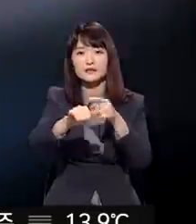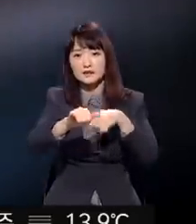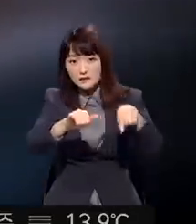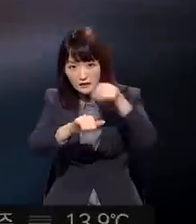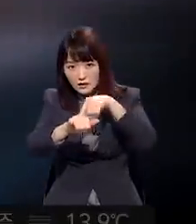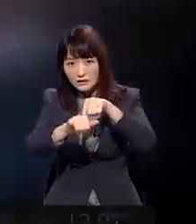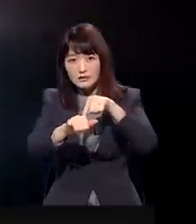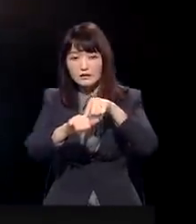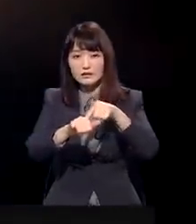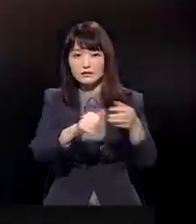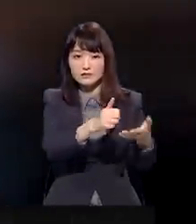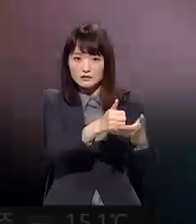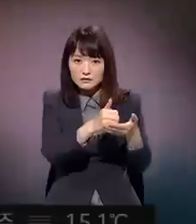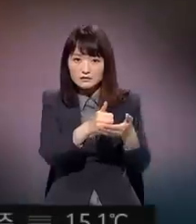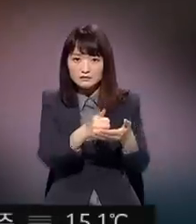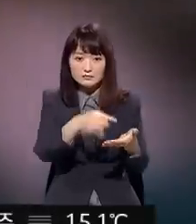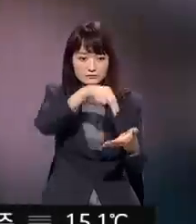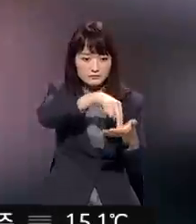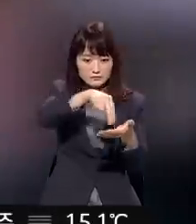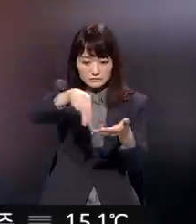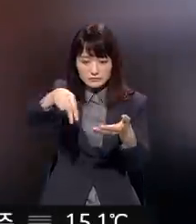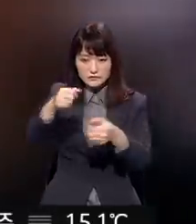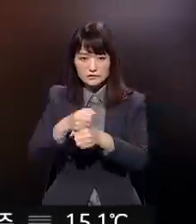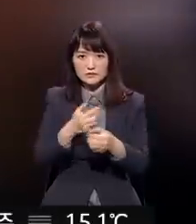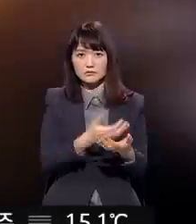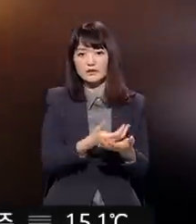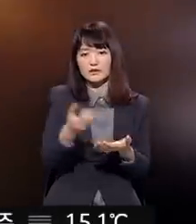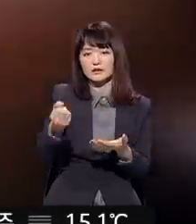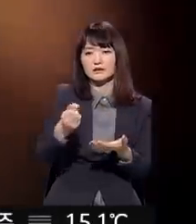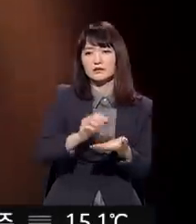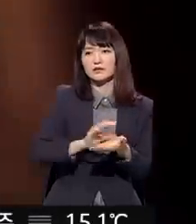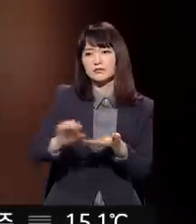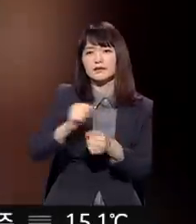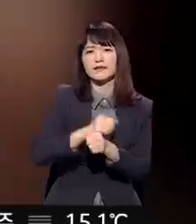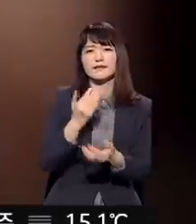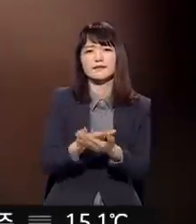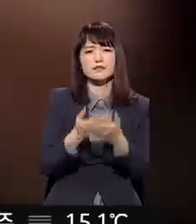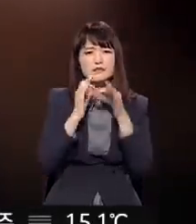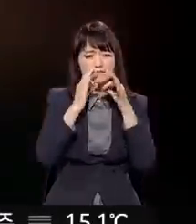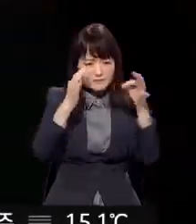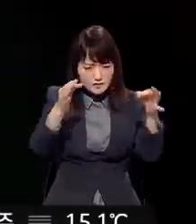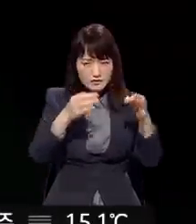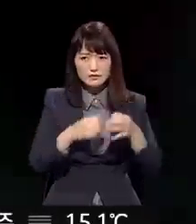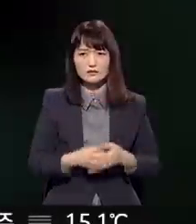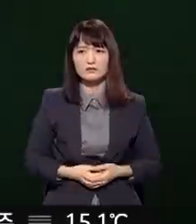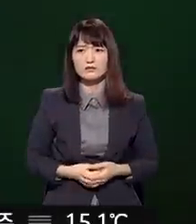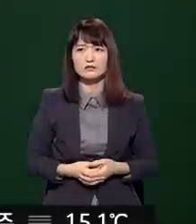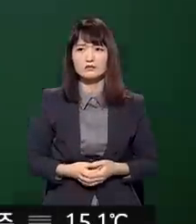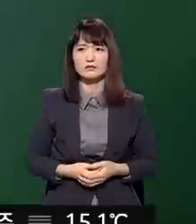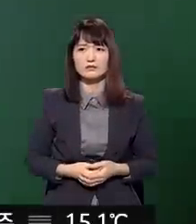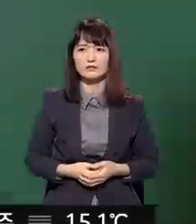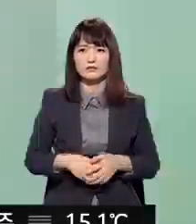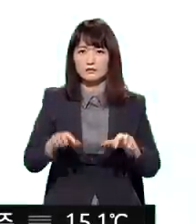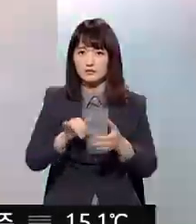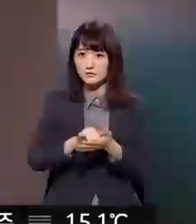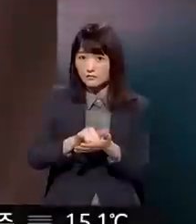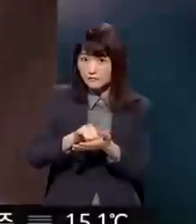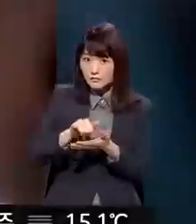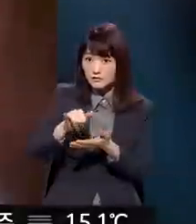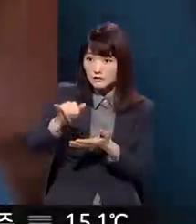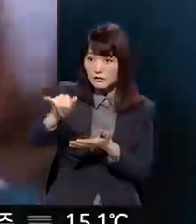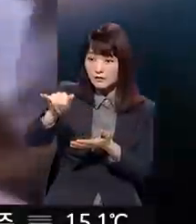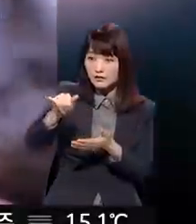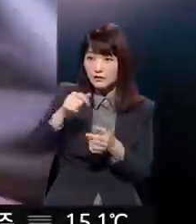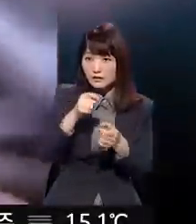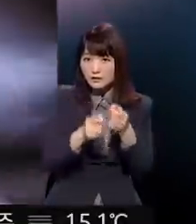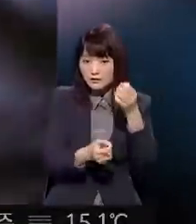어떻게? 승객들은 자리에서 일어나서 짐을 들고 어서 나가게 해달라면서 소리를 칩니다. 아니, 저 지금 짐 날고 있는 거예요, 지금 비행기? 네, 불은